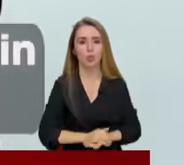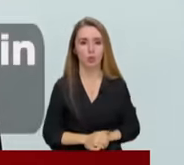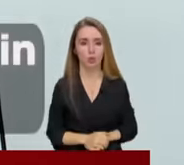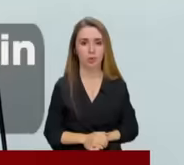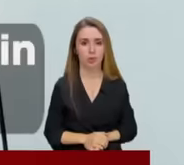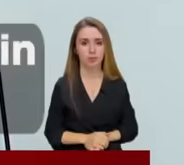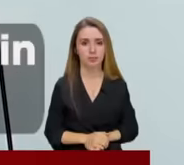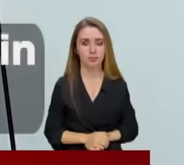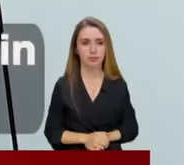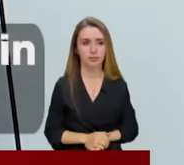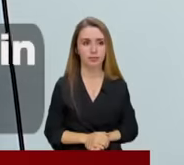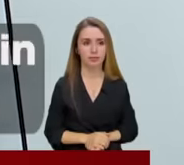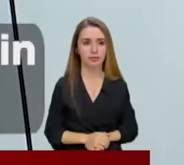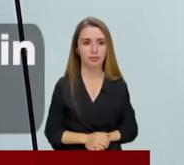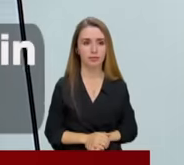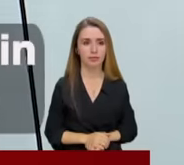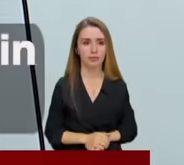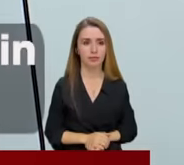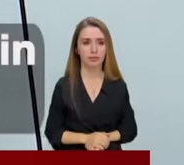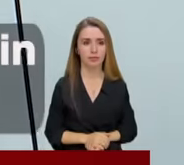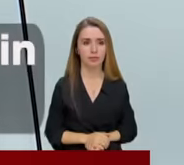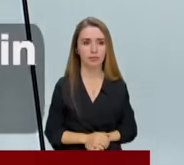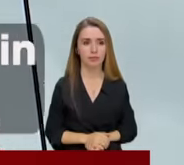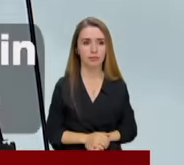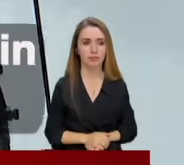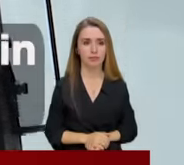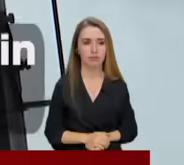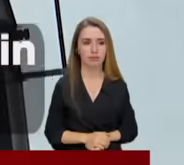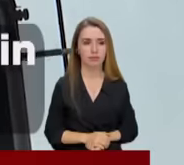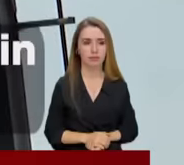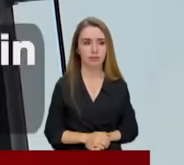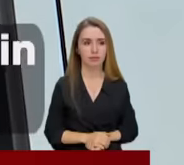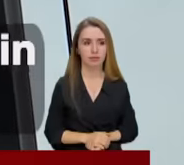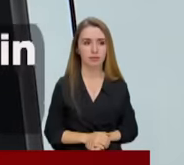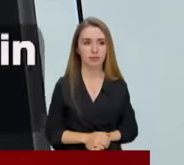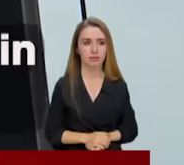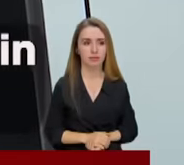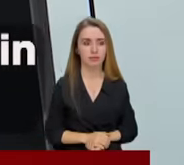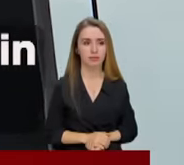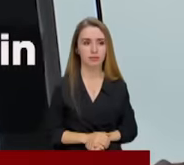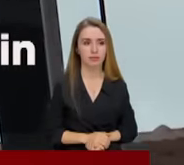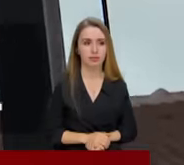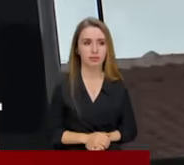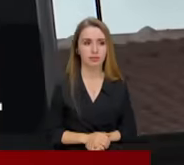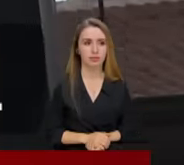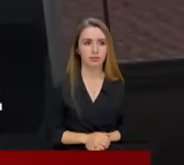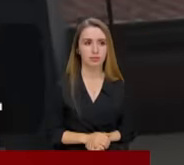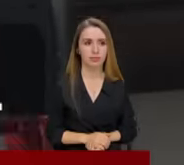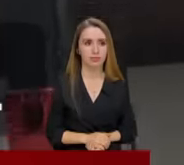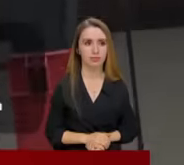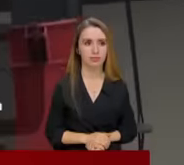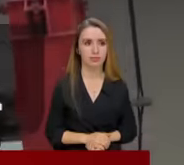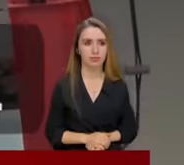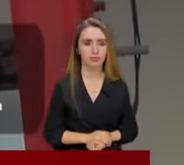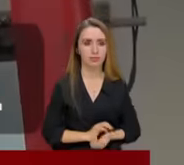Afiş 20 metre, 4,5 yılda Balıkesir'in 102 değerli araziye haraç mezat sattılar, elden